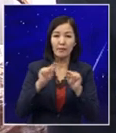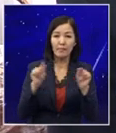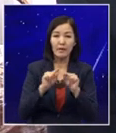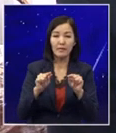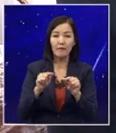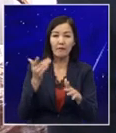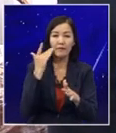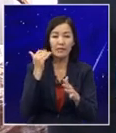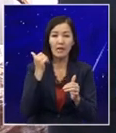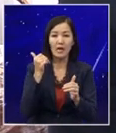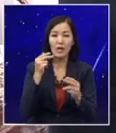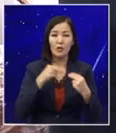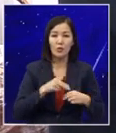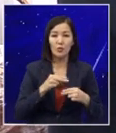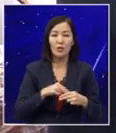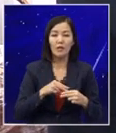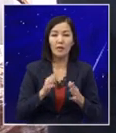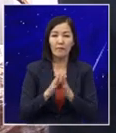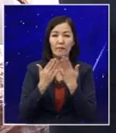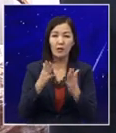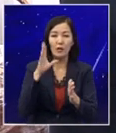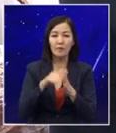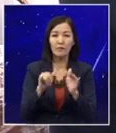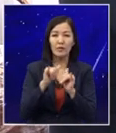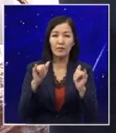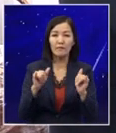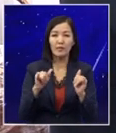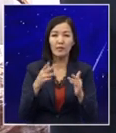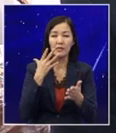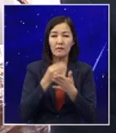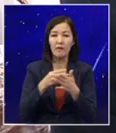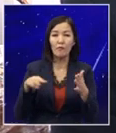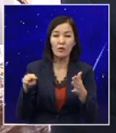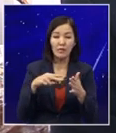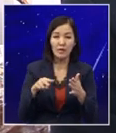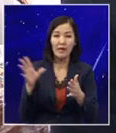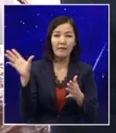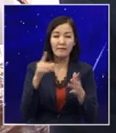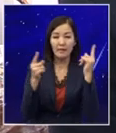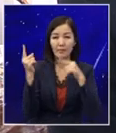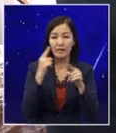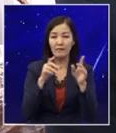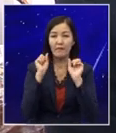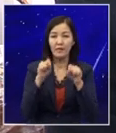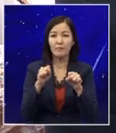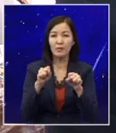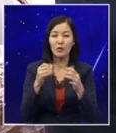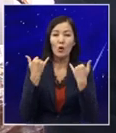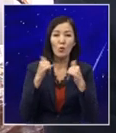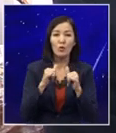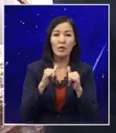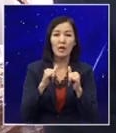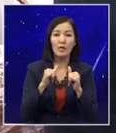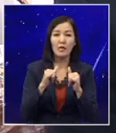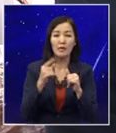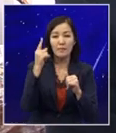труды. Сборник «Адамзаттың Абайы» внесет свой вклад в развитие отечественного обаеведения. Все эти произведения дадут возможность раскрыть уникальность философских